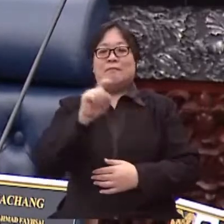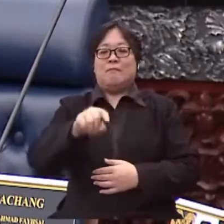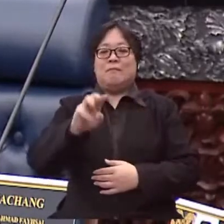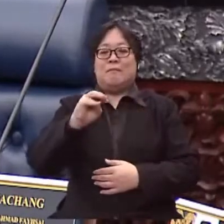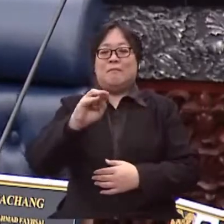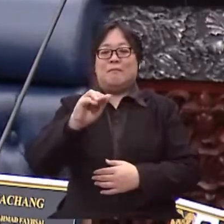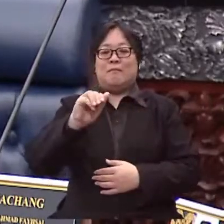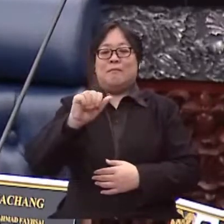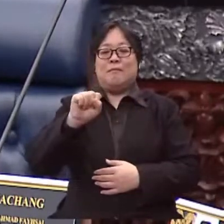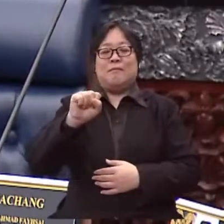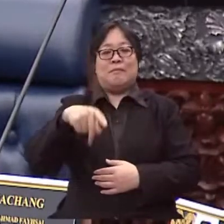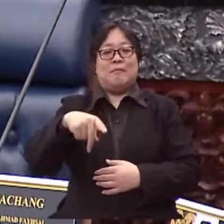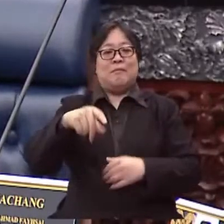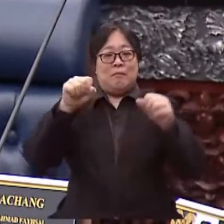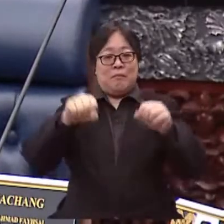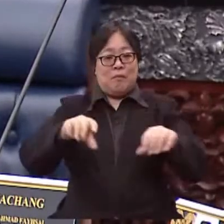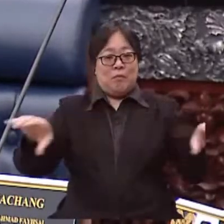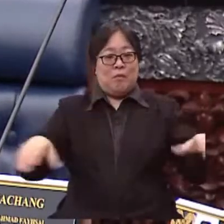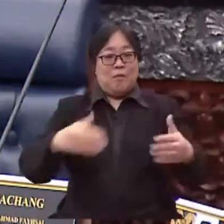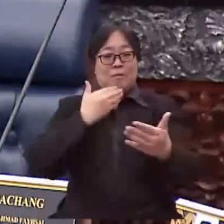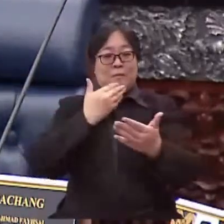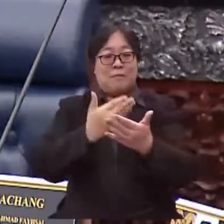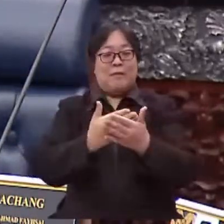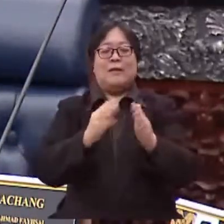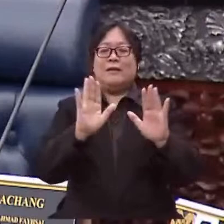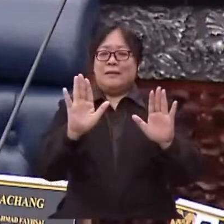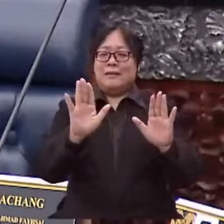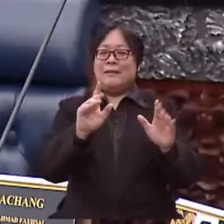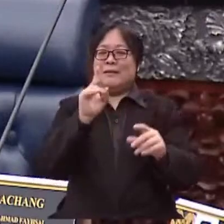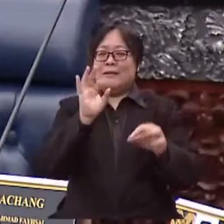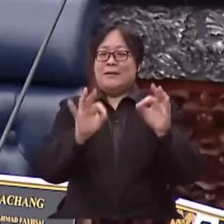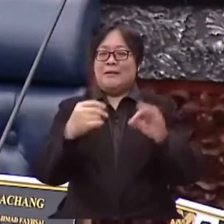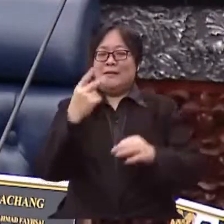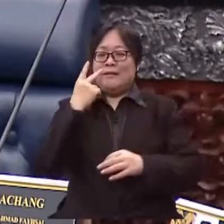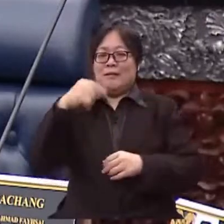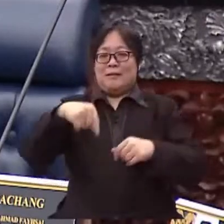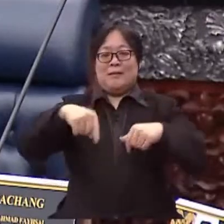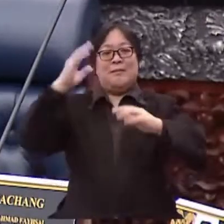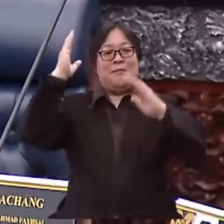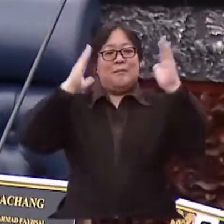dapat dilaksanakan dengan baik cuma kalau kita perhatikan